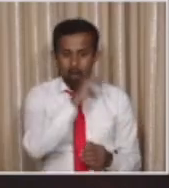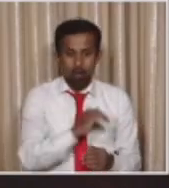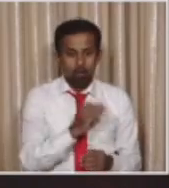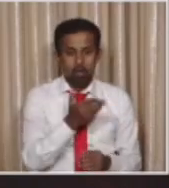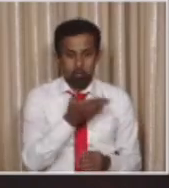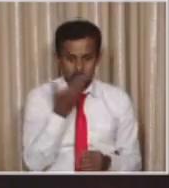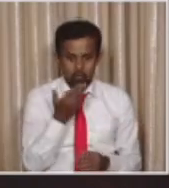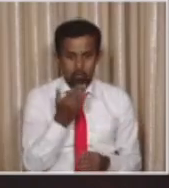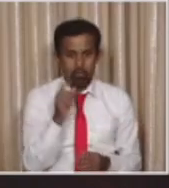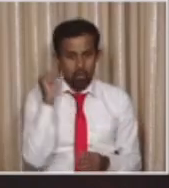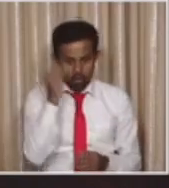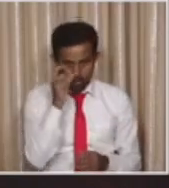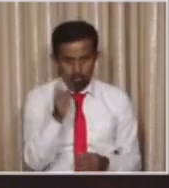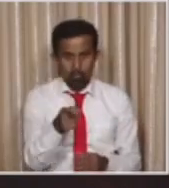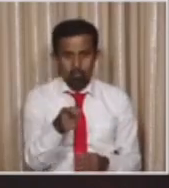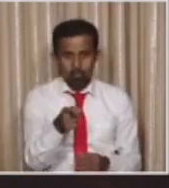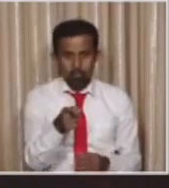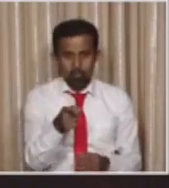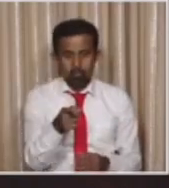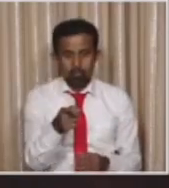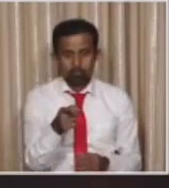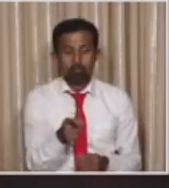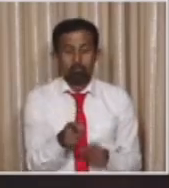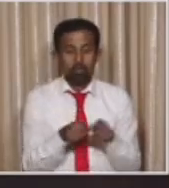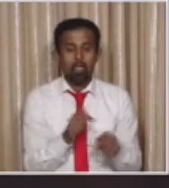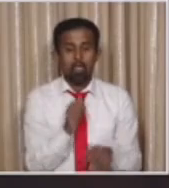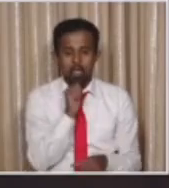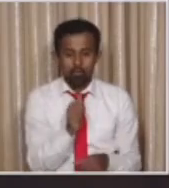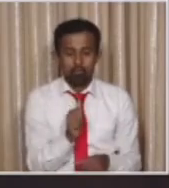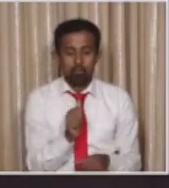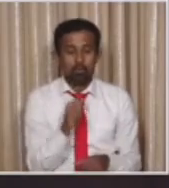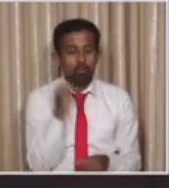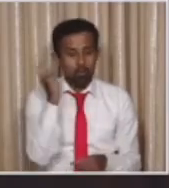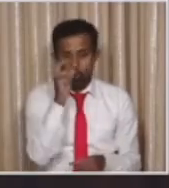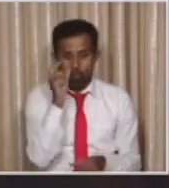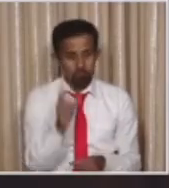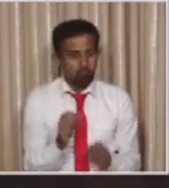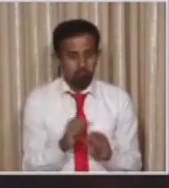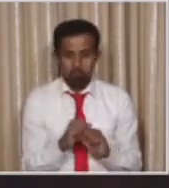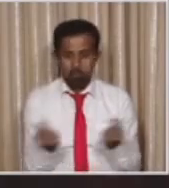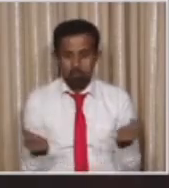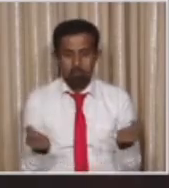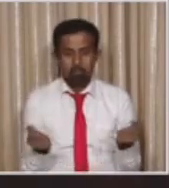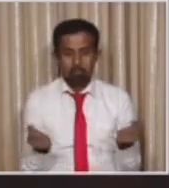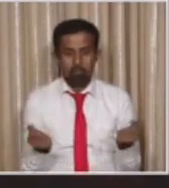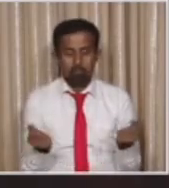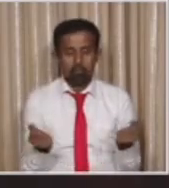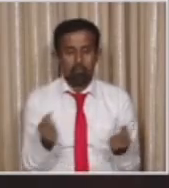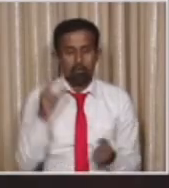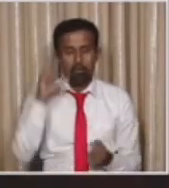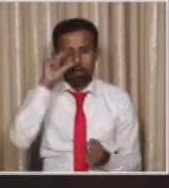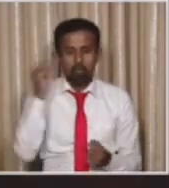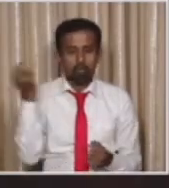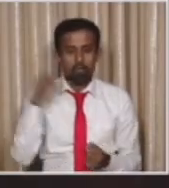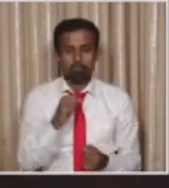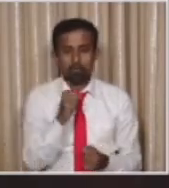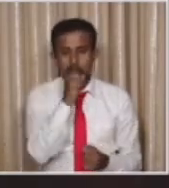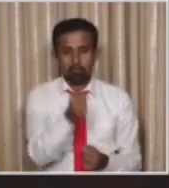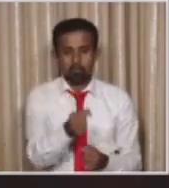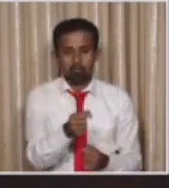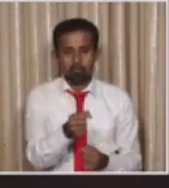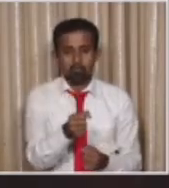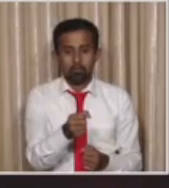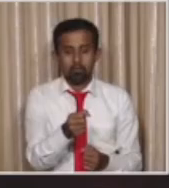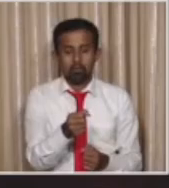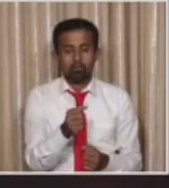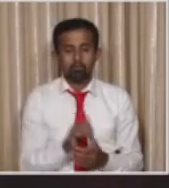තැන් තියෙනවද කියලා හෙව්වද මෙන්න මේ වගේ ඇත්ත තැන් පිළිබඳව හොයන්නේ නැතුව මේ රැට ඇවිල්ලා ප්‍රවෘත්ති ඇතුලේ අපි එතුමාගේ